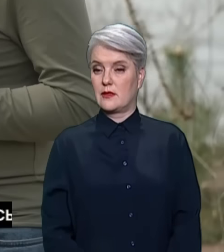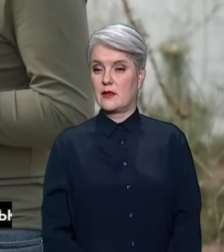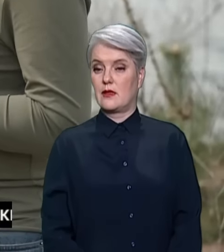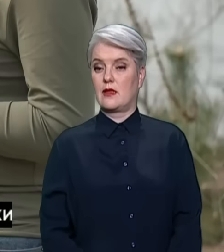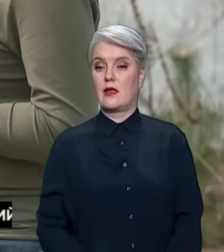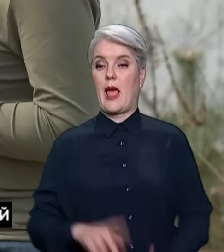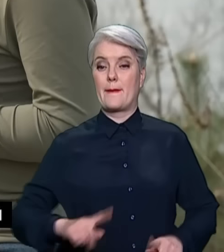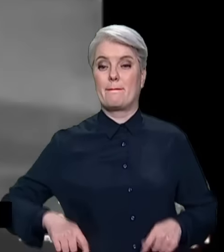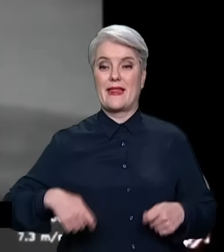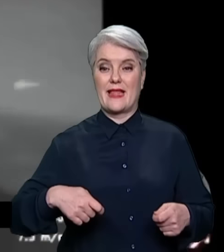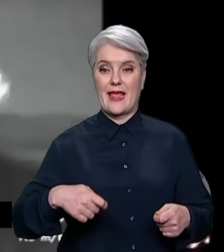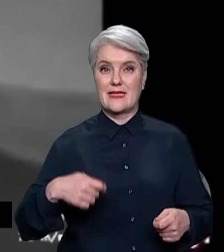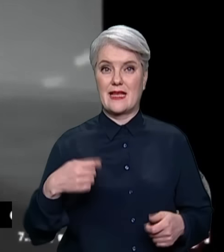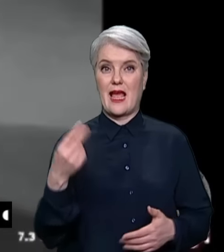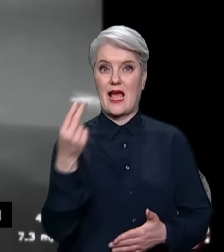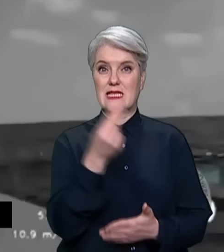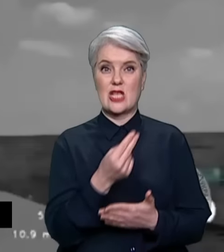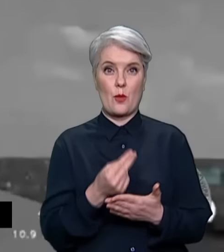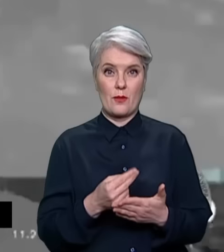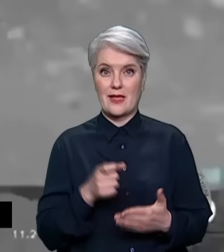Передається зображення із камери дрона.